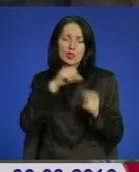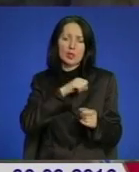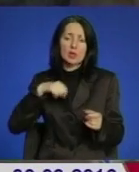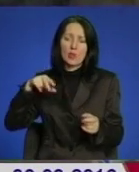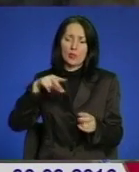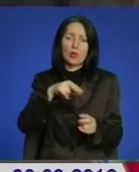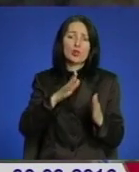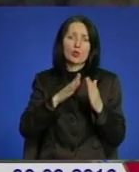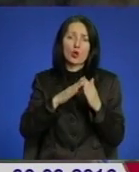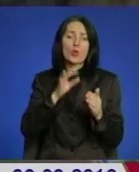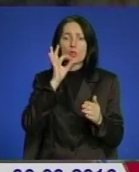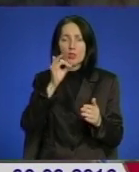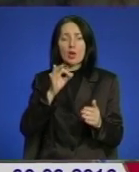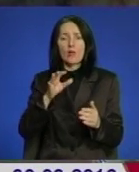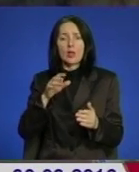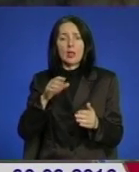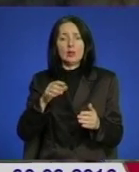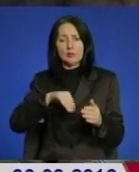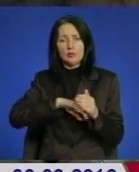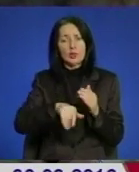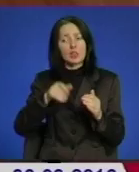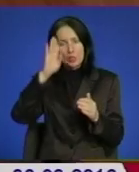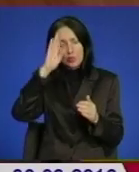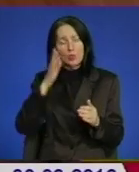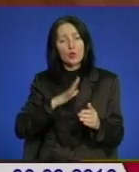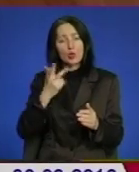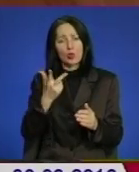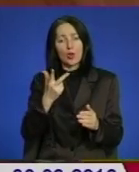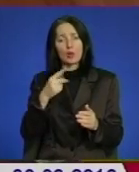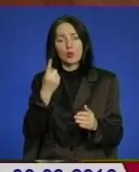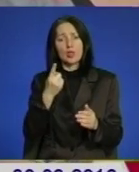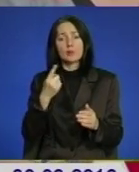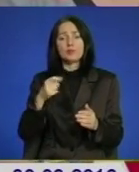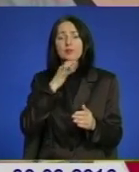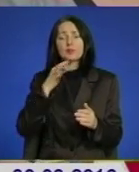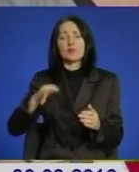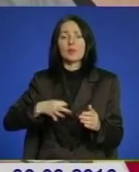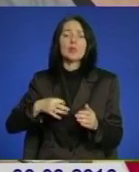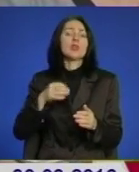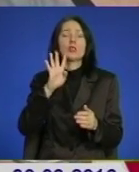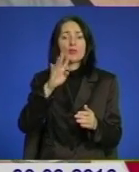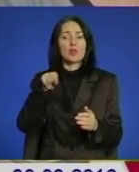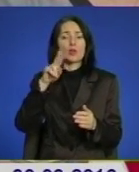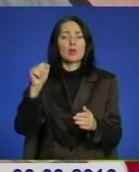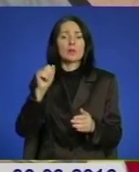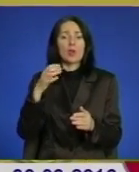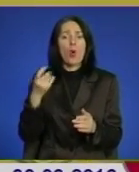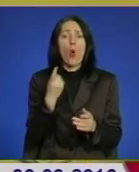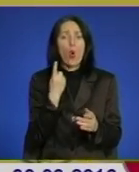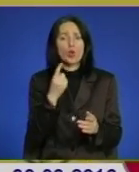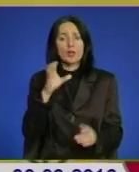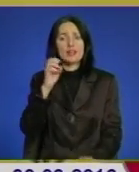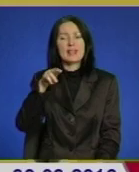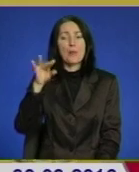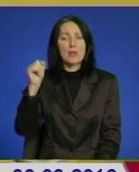Серед них син командира ДУК правого сектора Андрія Стемпіцького Микита Сушельницький та охоронець Стемпіцького Сергій Хміль. Приїхали